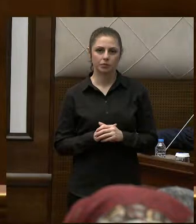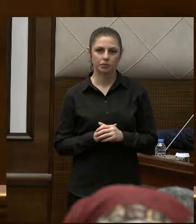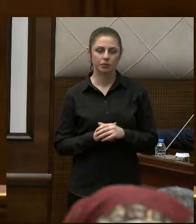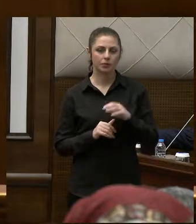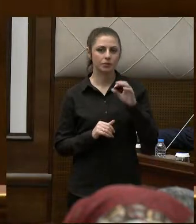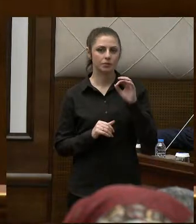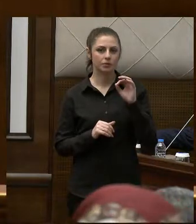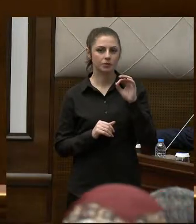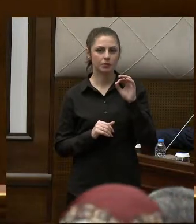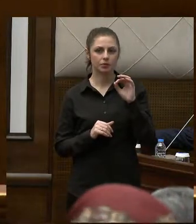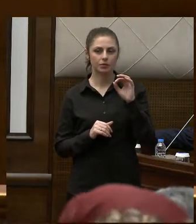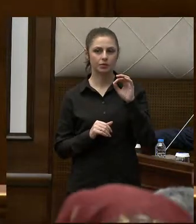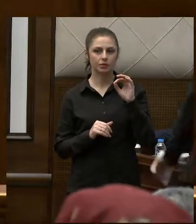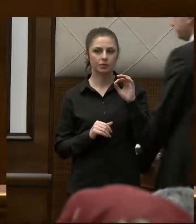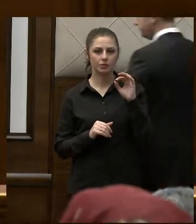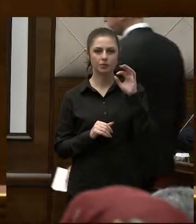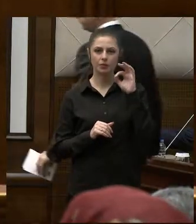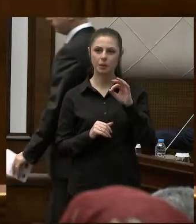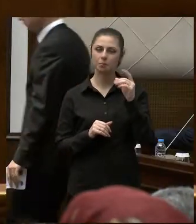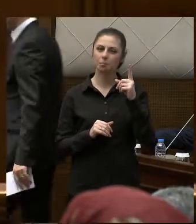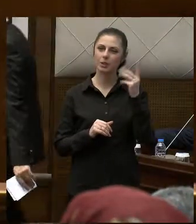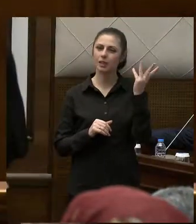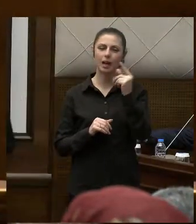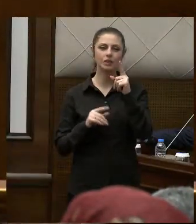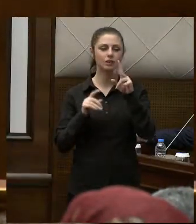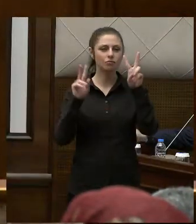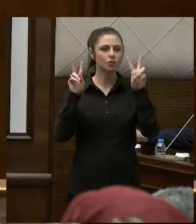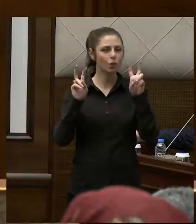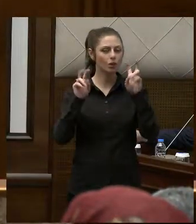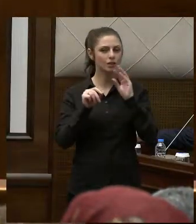Şimdi birkaç aktüel konularla ilgili